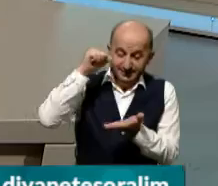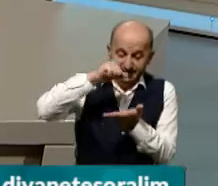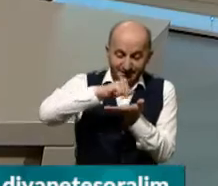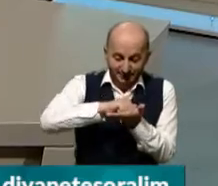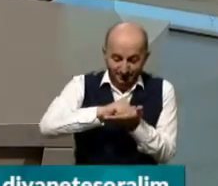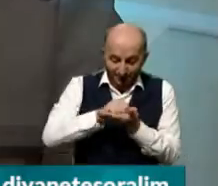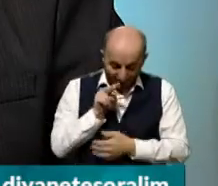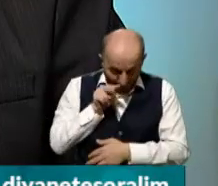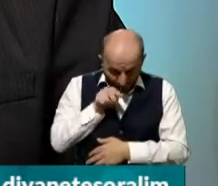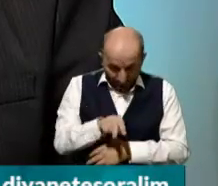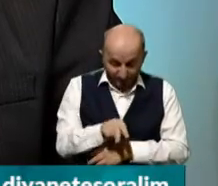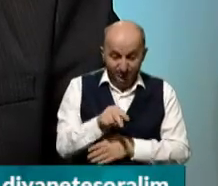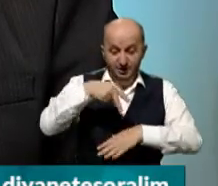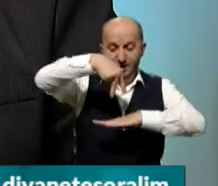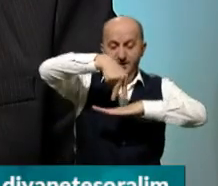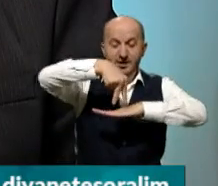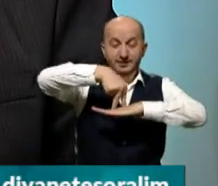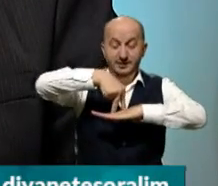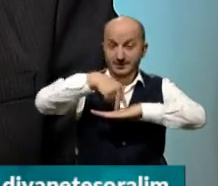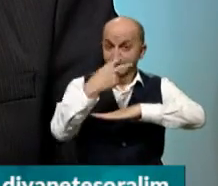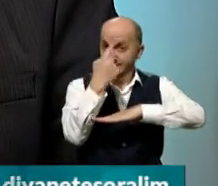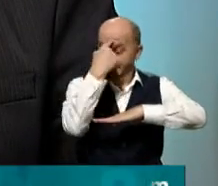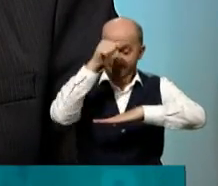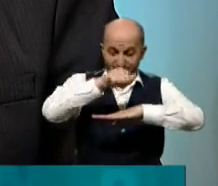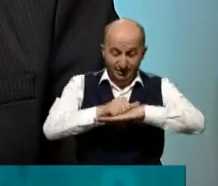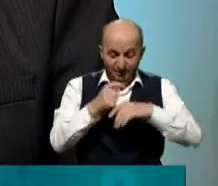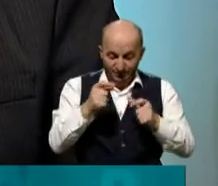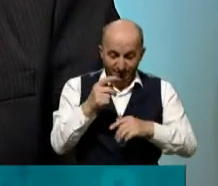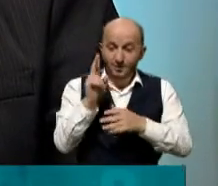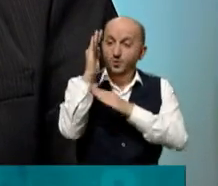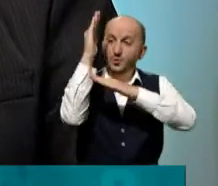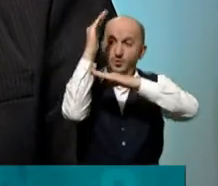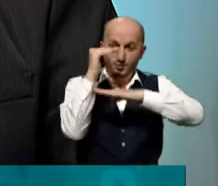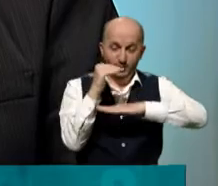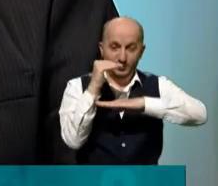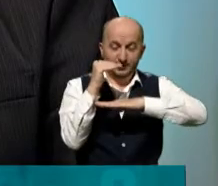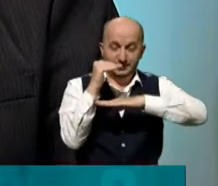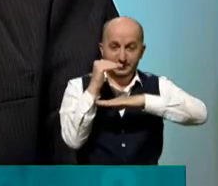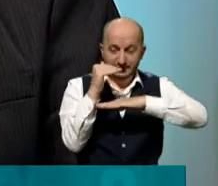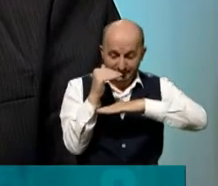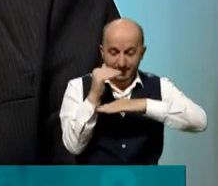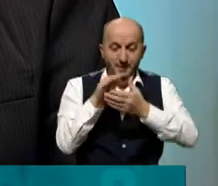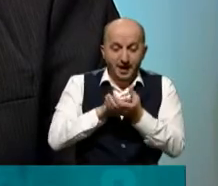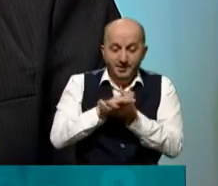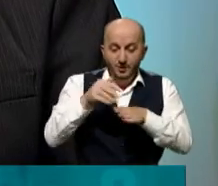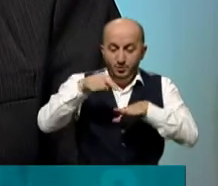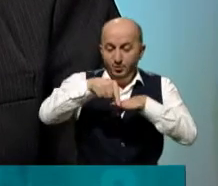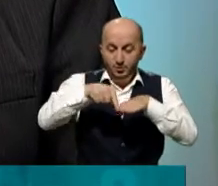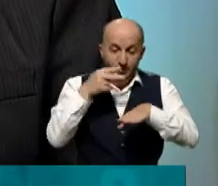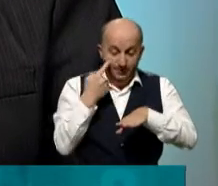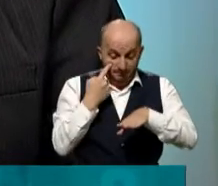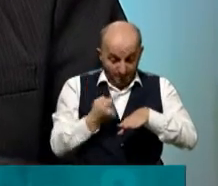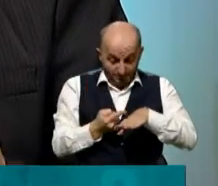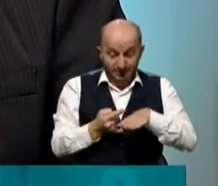mahalline bakması, kıyamdayken rükûya vardığımızda işte ayak uçlarımıza bakmamız